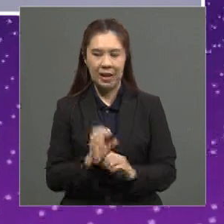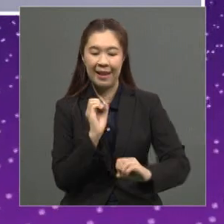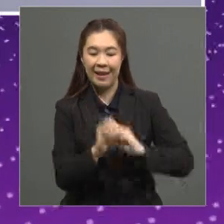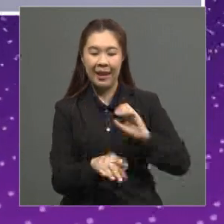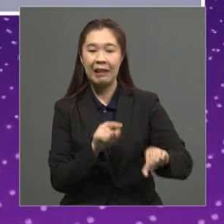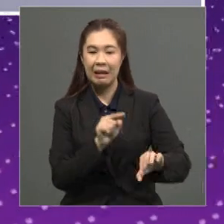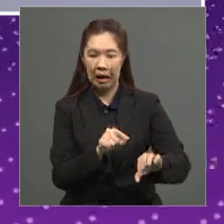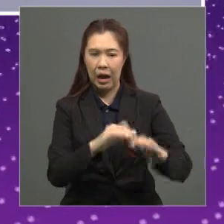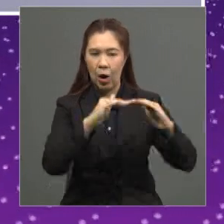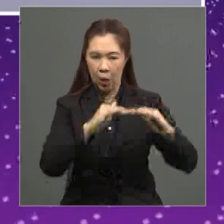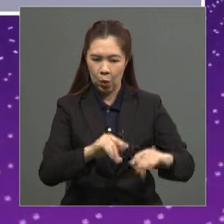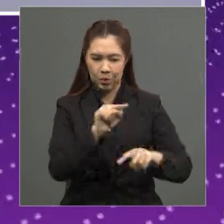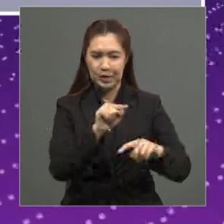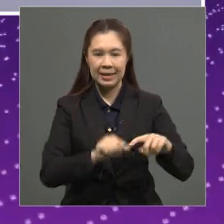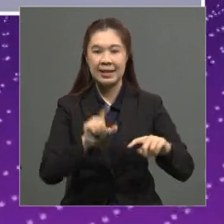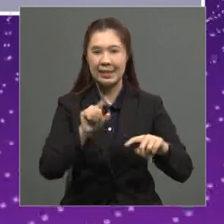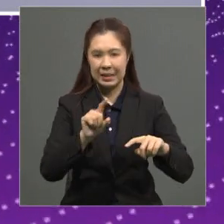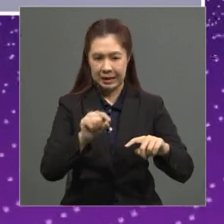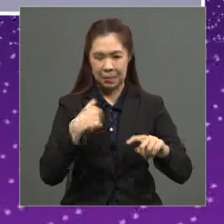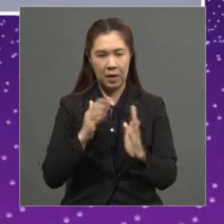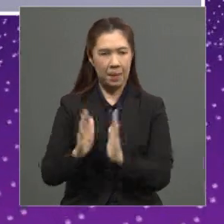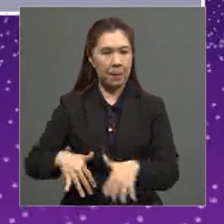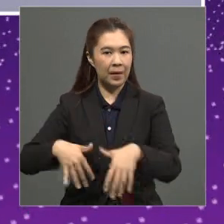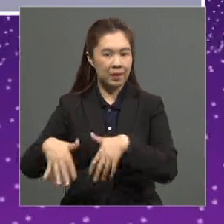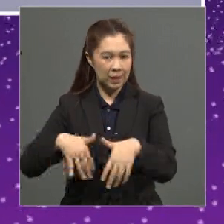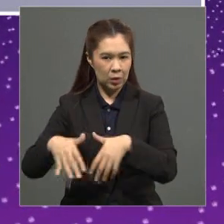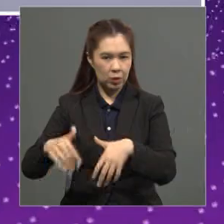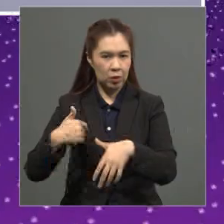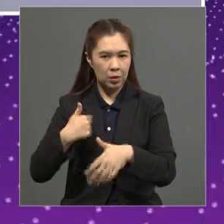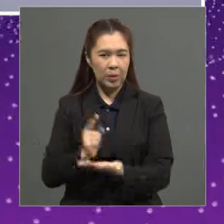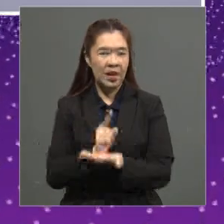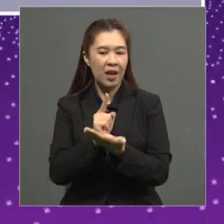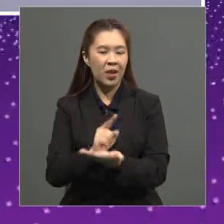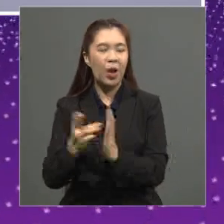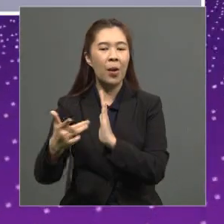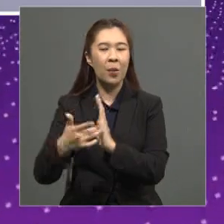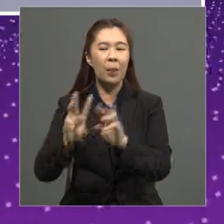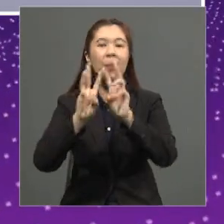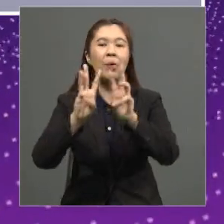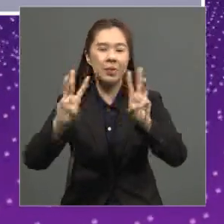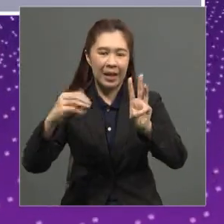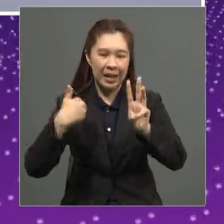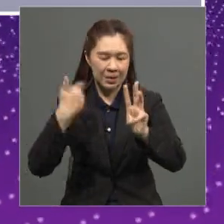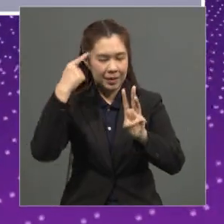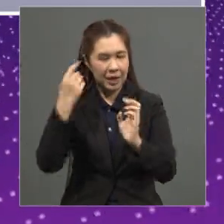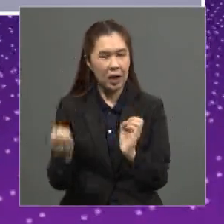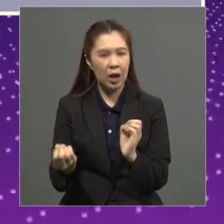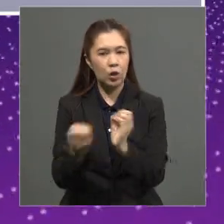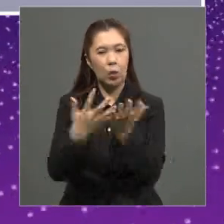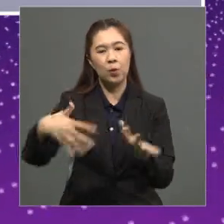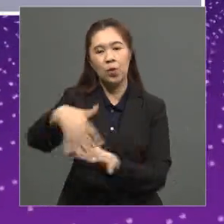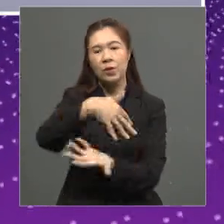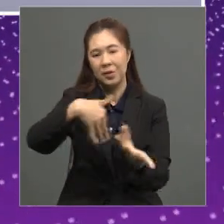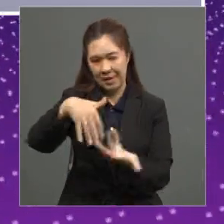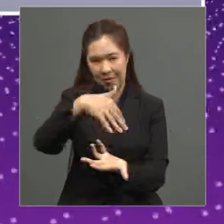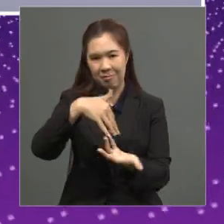กระทงก็ลดลงถึง20%เพราะว่าประชาชนเองก็นิยมลอยกระทงดิจิทอลกันมากขึ้นนะคะเพื่อที่จะลดผลกระทบต่อสิ่งแวด